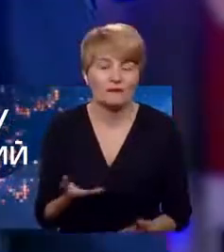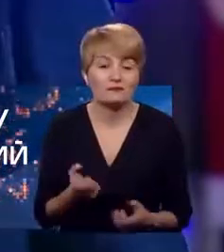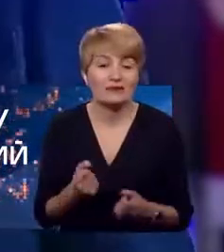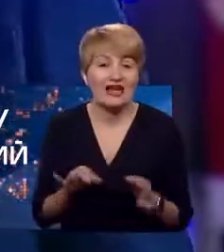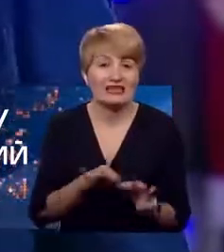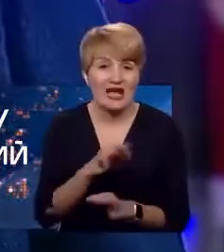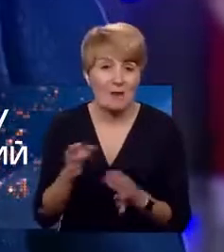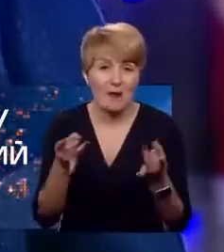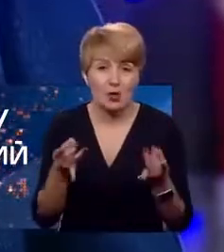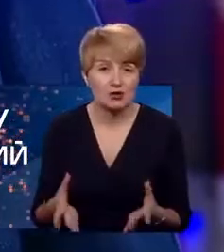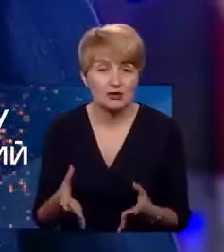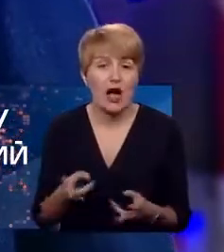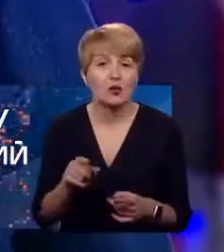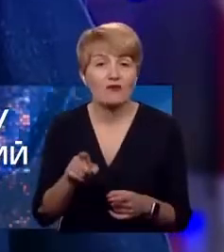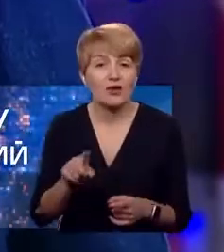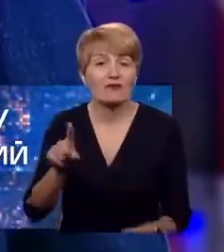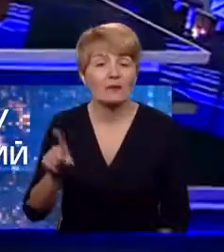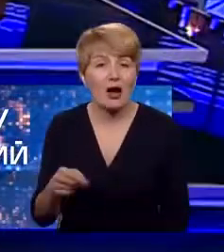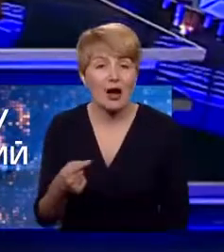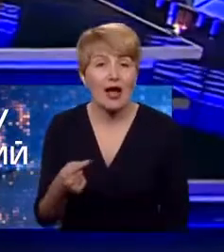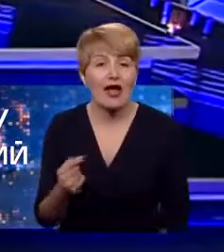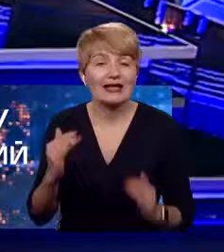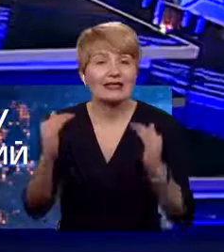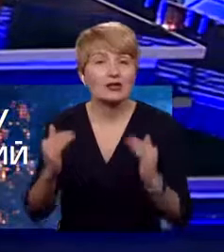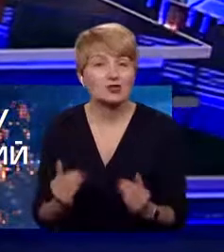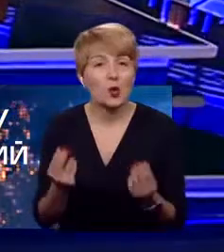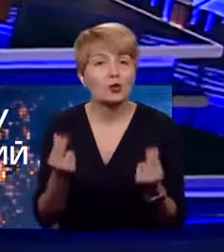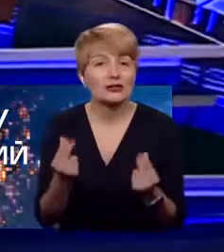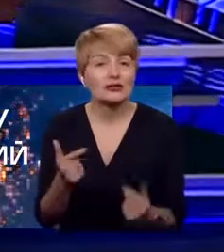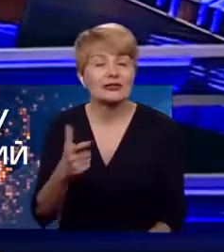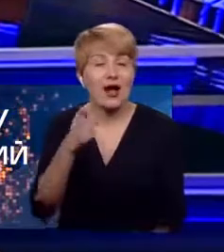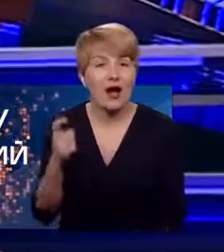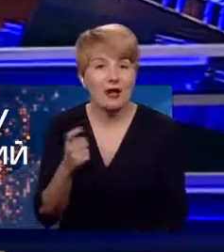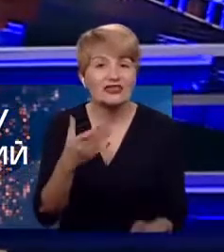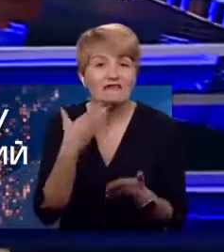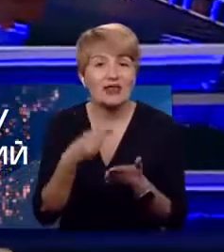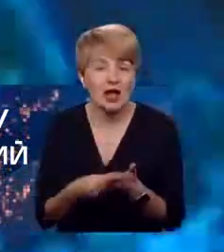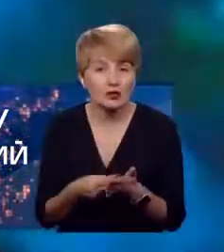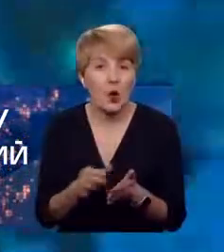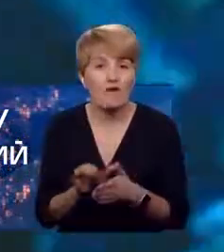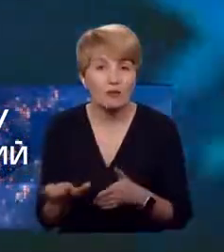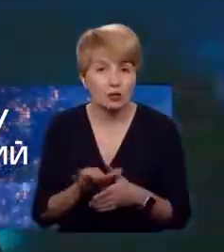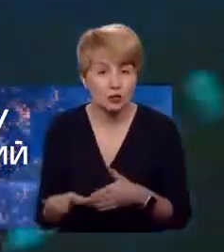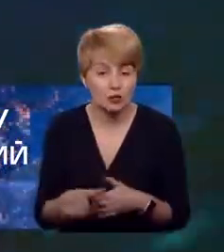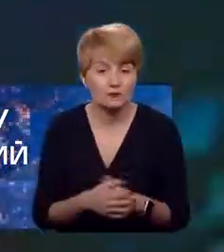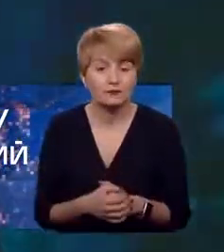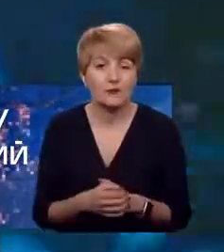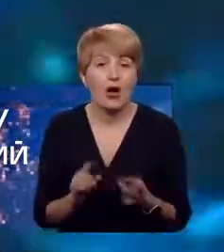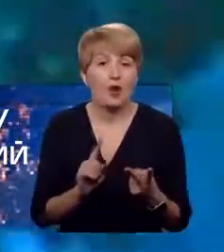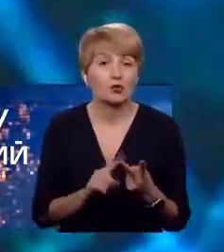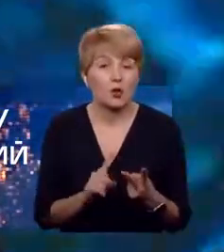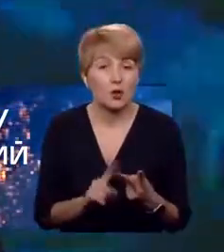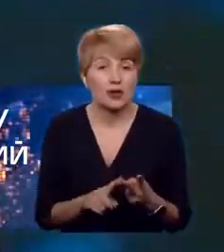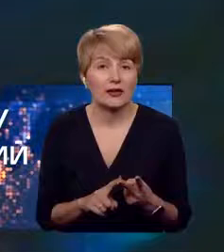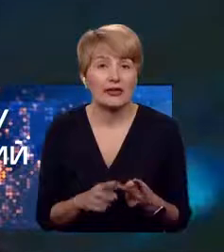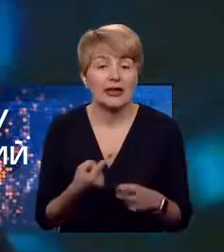вона вимагає 2 компонентів. Вона вимагає низької ціни на газ власного видобутку – перший компонент. Другий